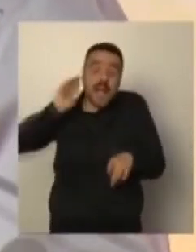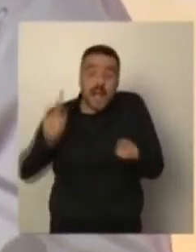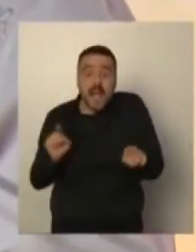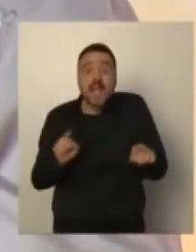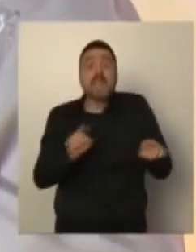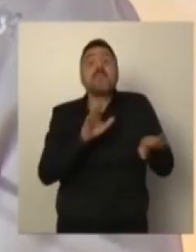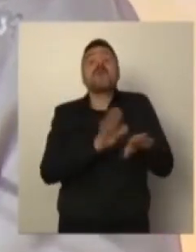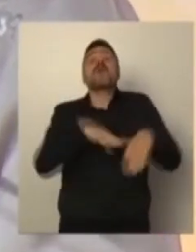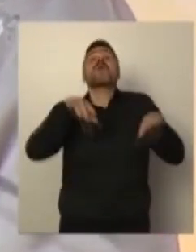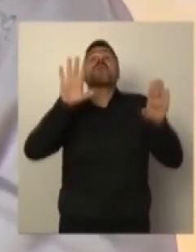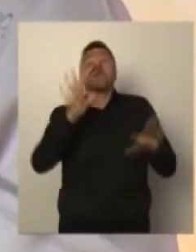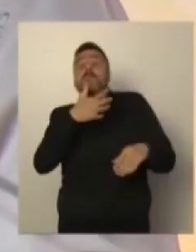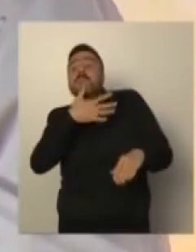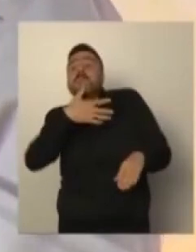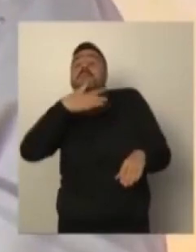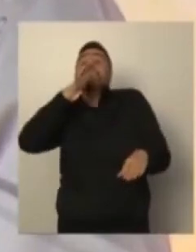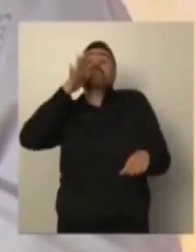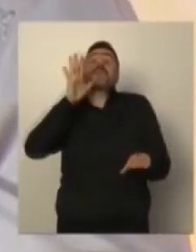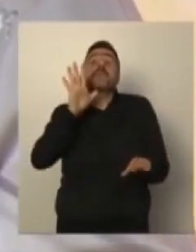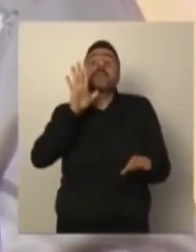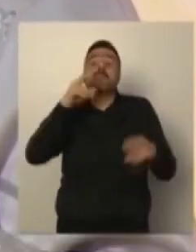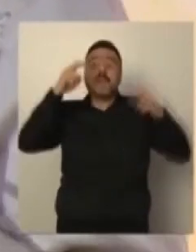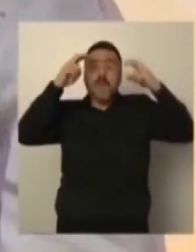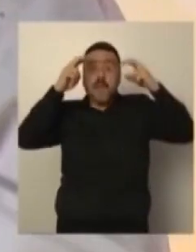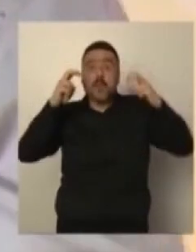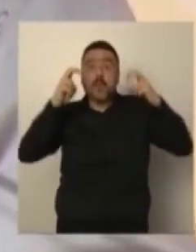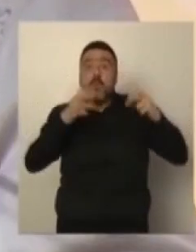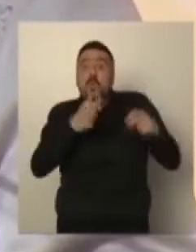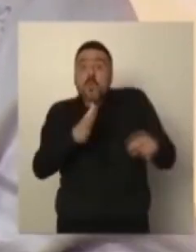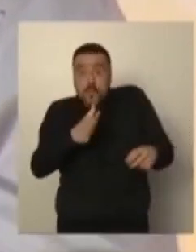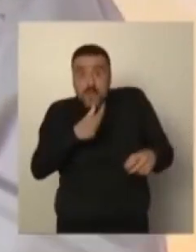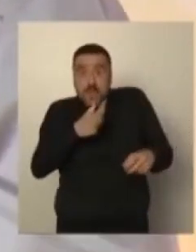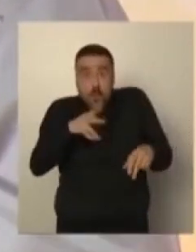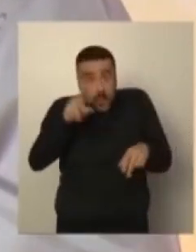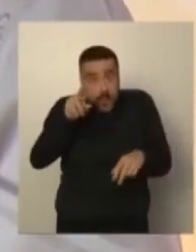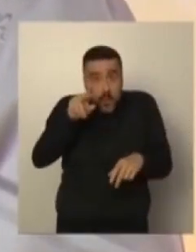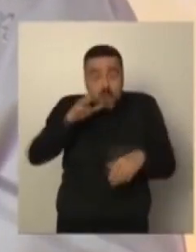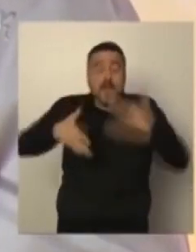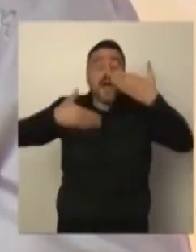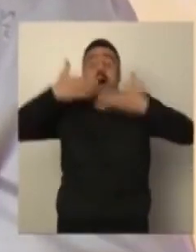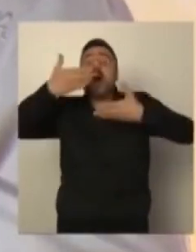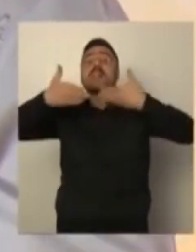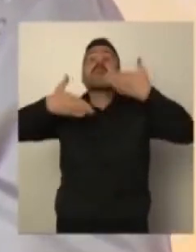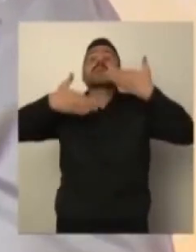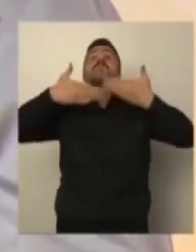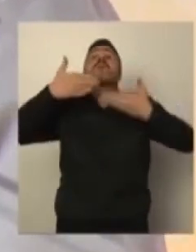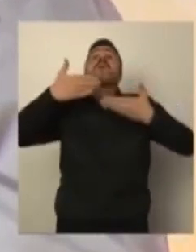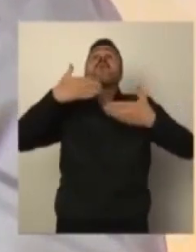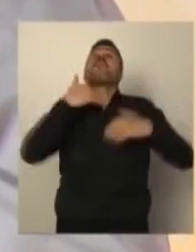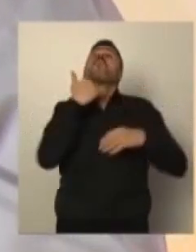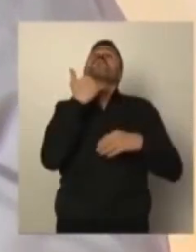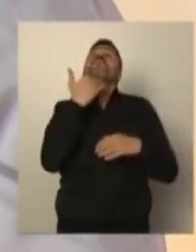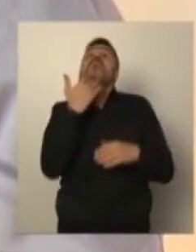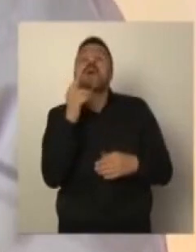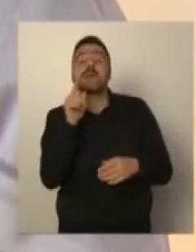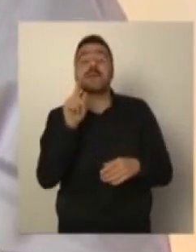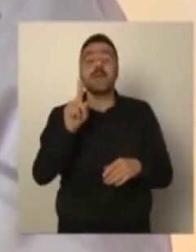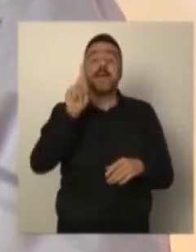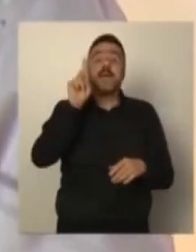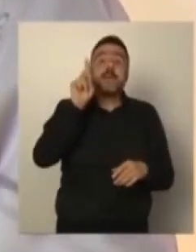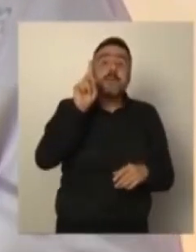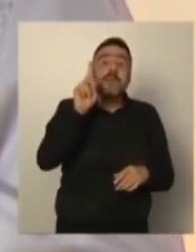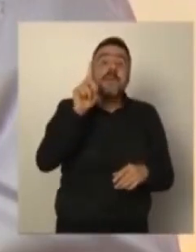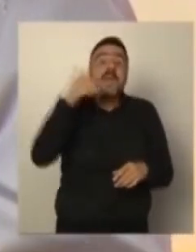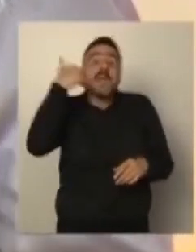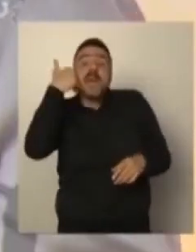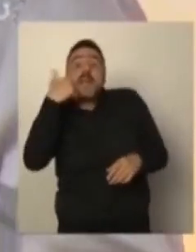çekiştirmeyin. Bilmediğiniz bir konuyu biliyormuş gibi anlatmayın. Bir fasık size bir haber getirdiği